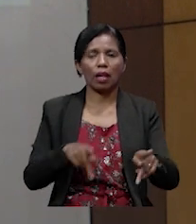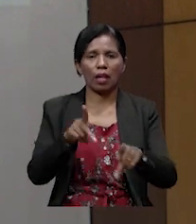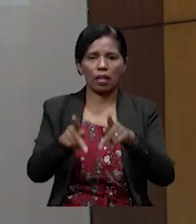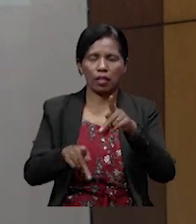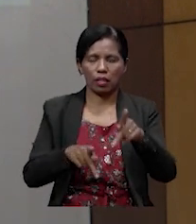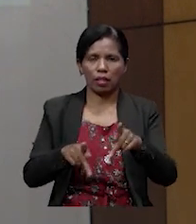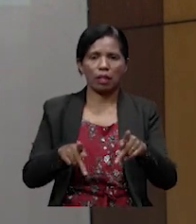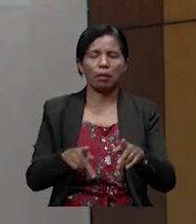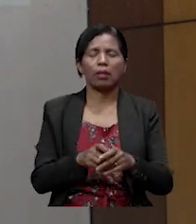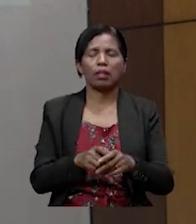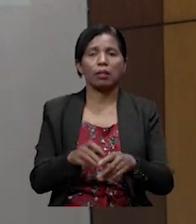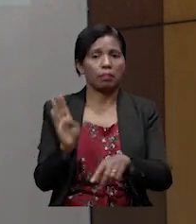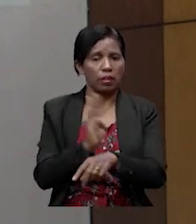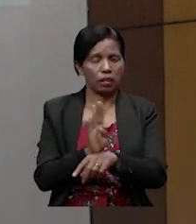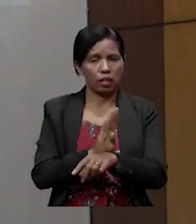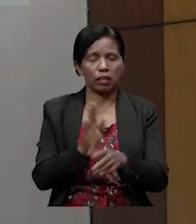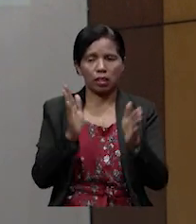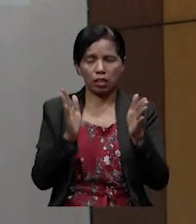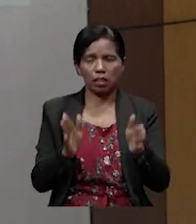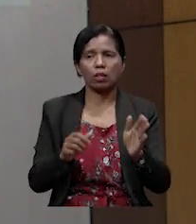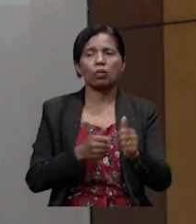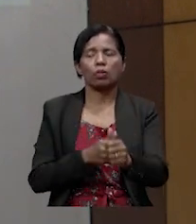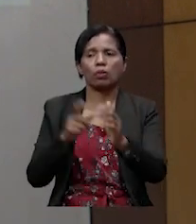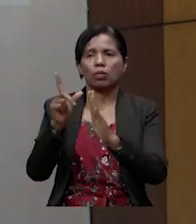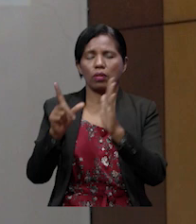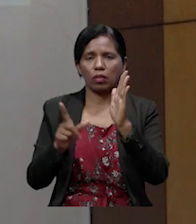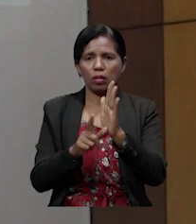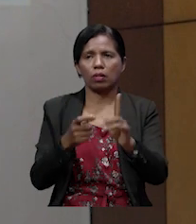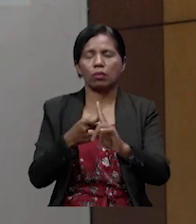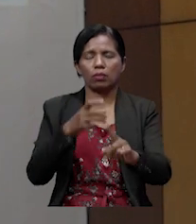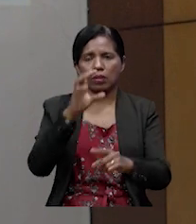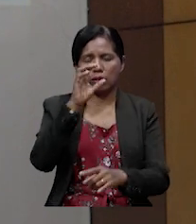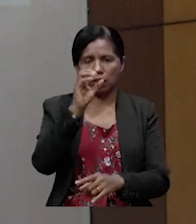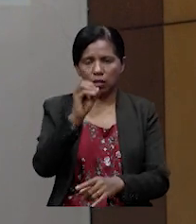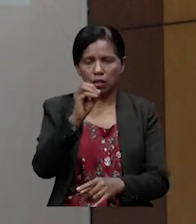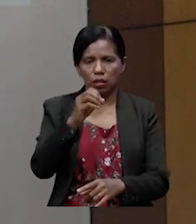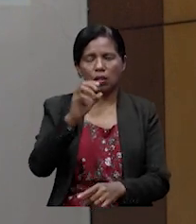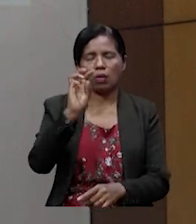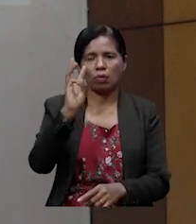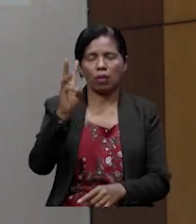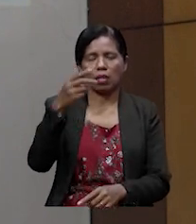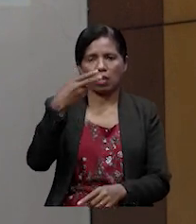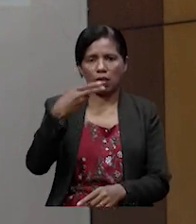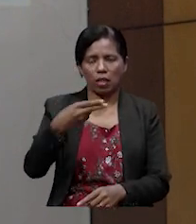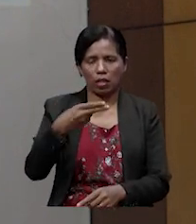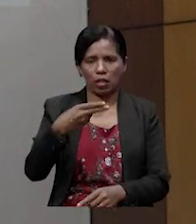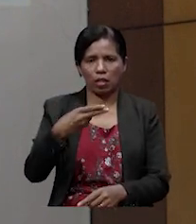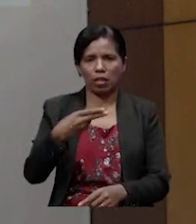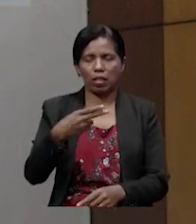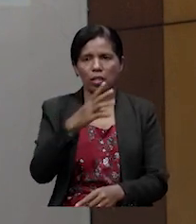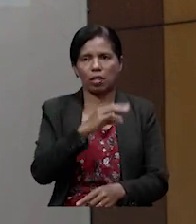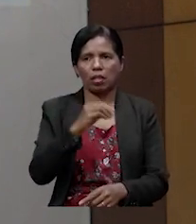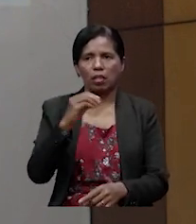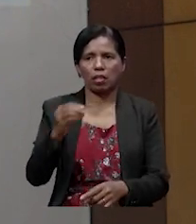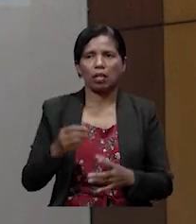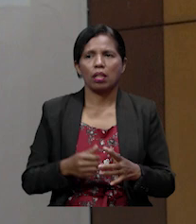chi sirane tuir lei ne cata husi 0 kWh to 1000 kWh ne